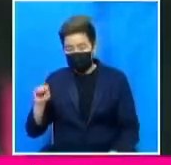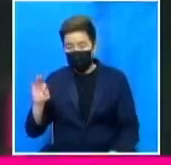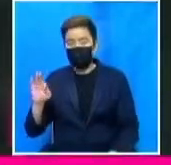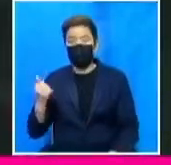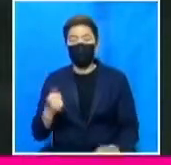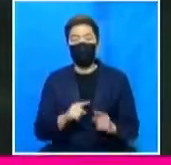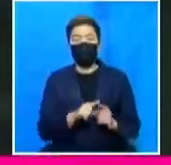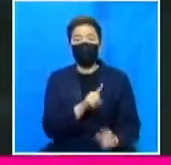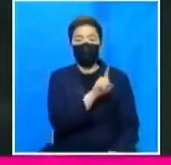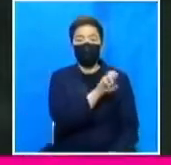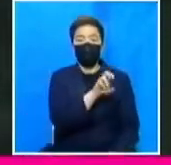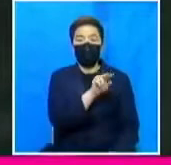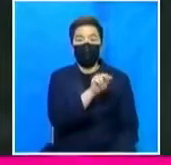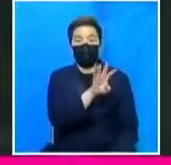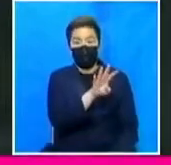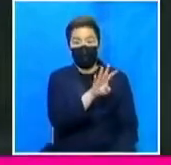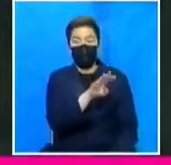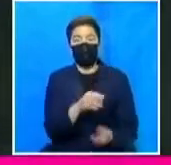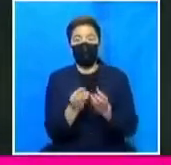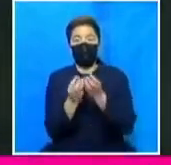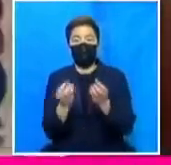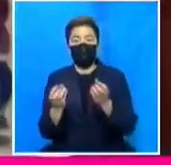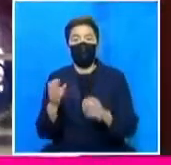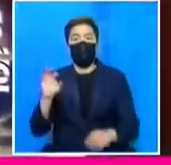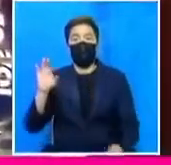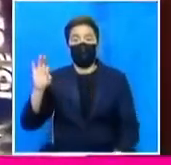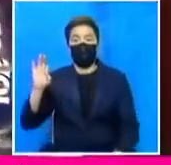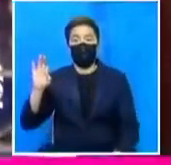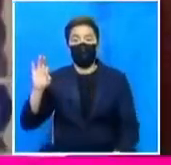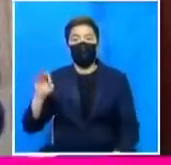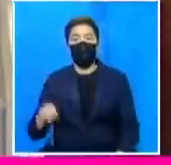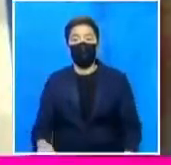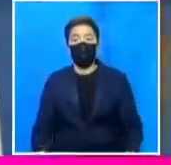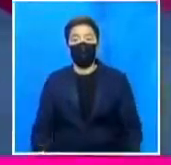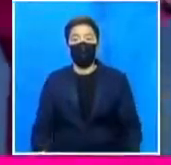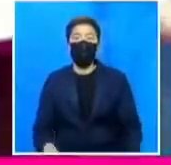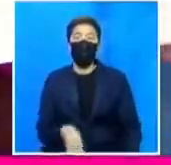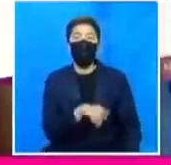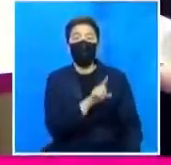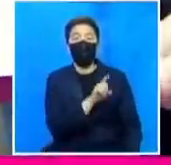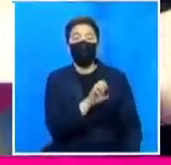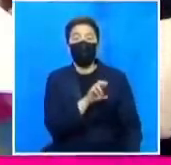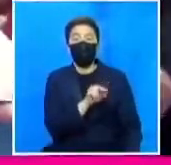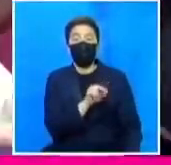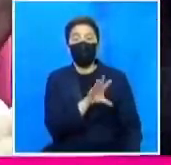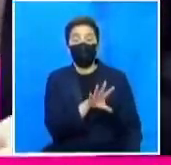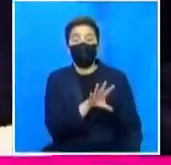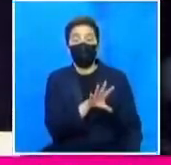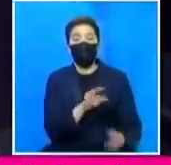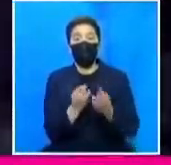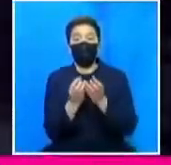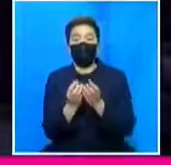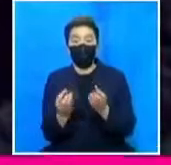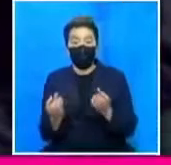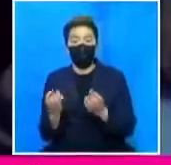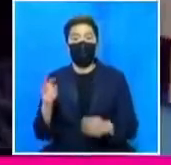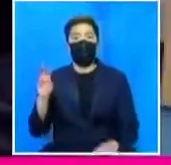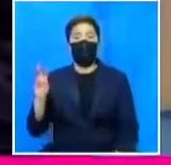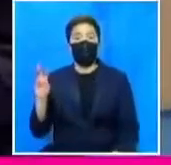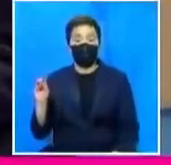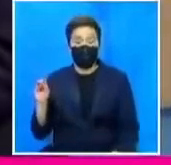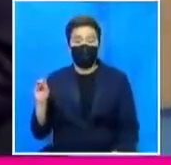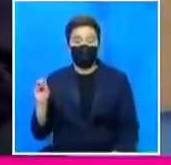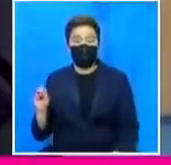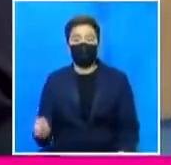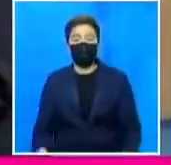ที่134จำนวน9ลูกงวดที่135จำนวน60ลู